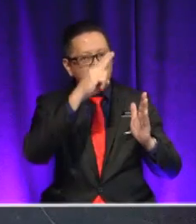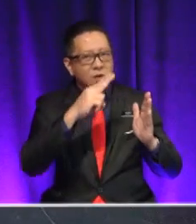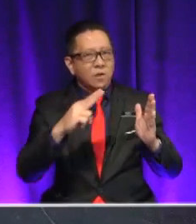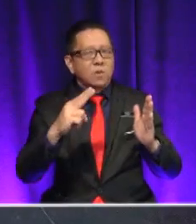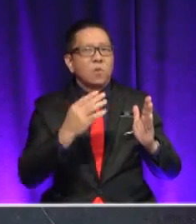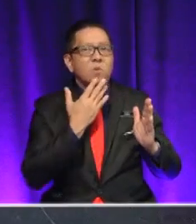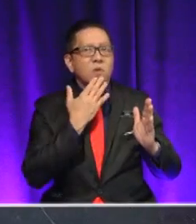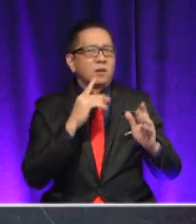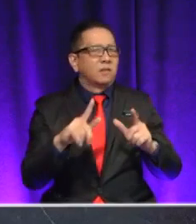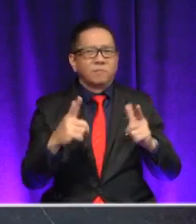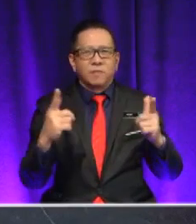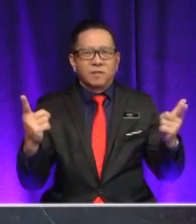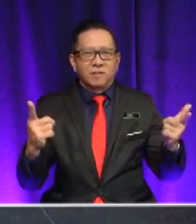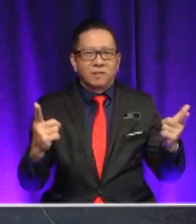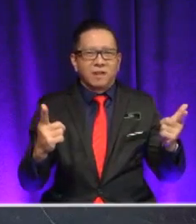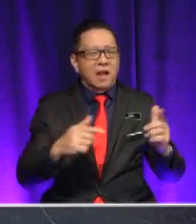kesan yang berbeda